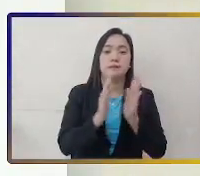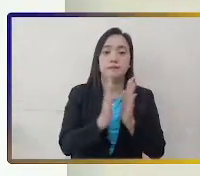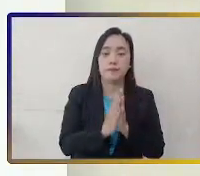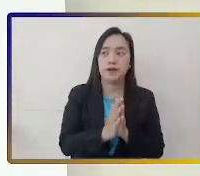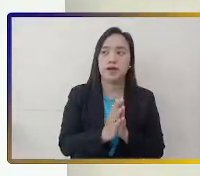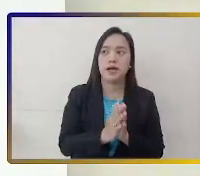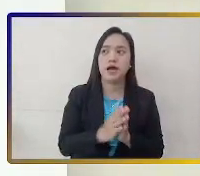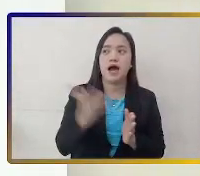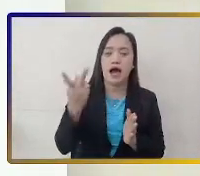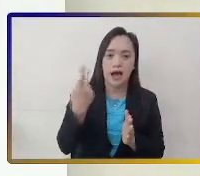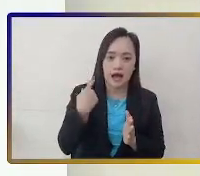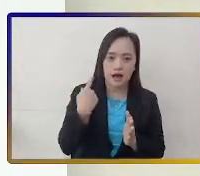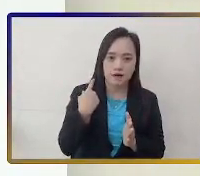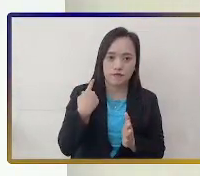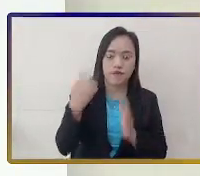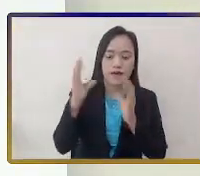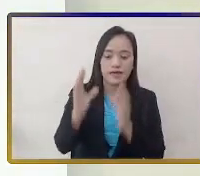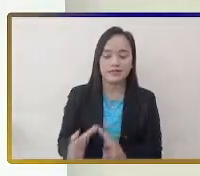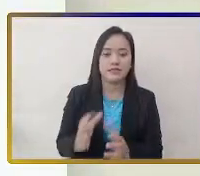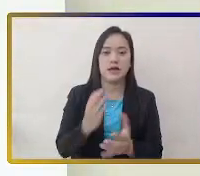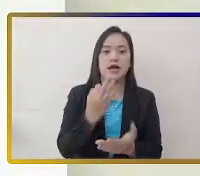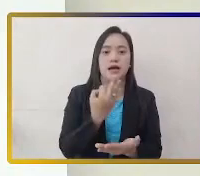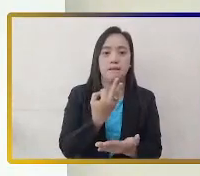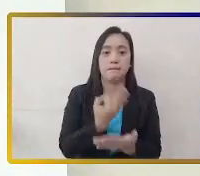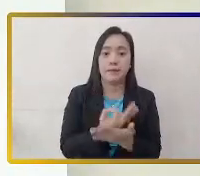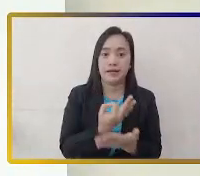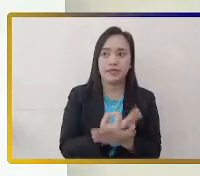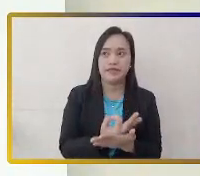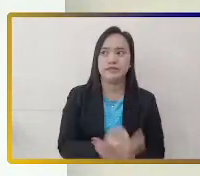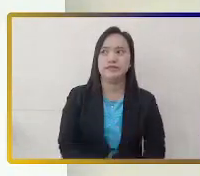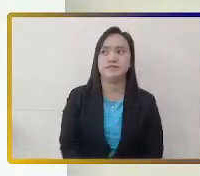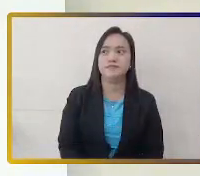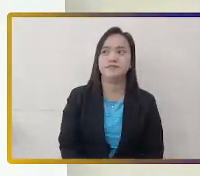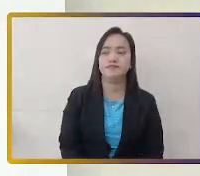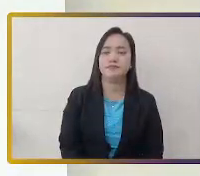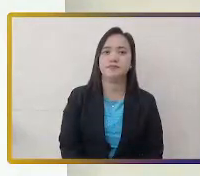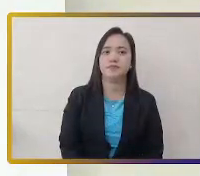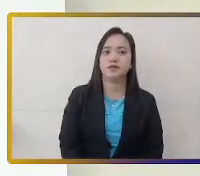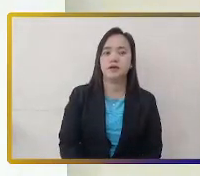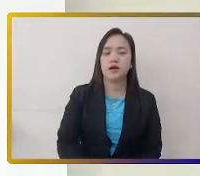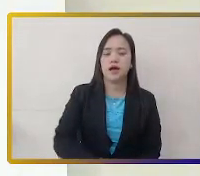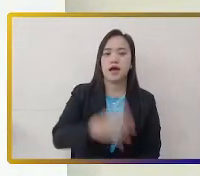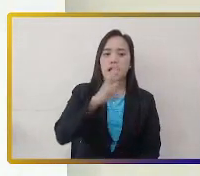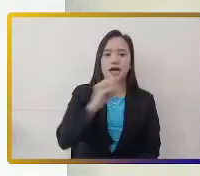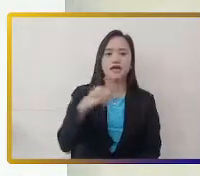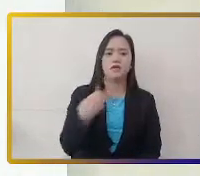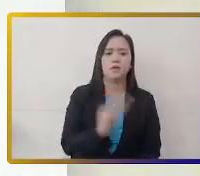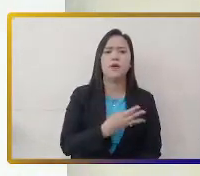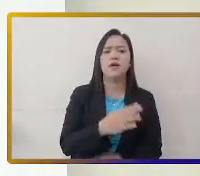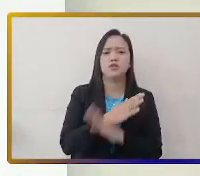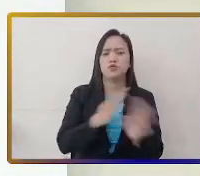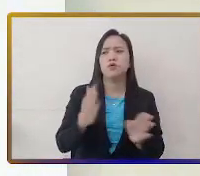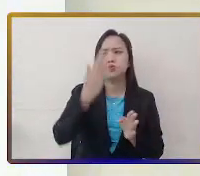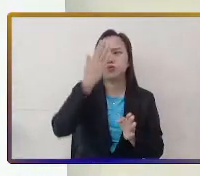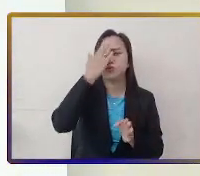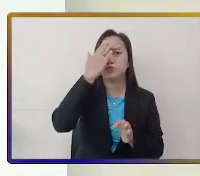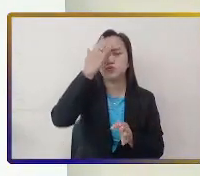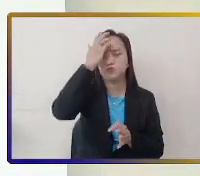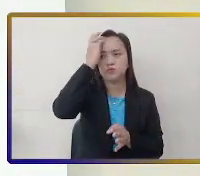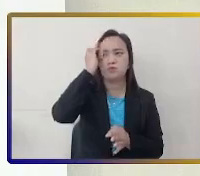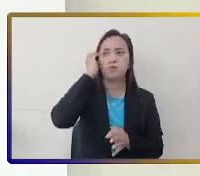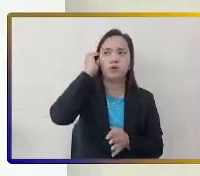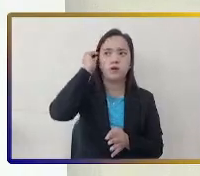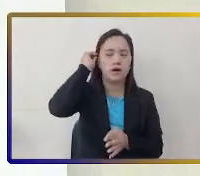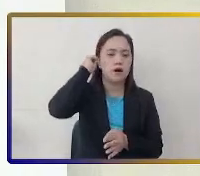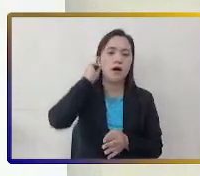ng extra income so hindi namin alam kung papaano gagawin yon So nalalang lamang kami ng